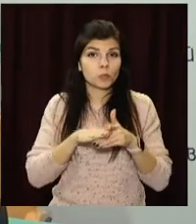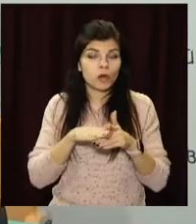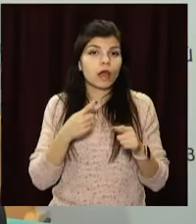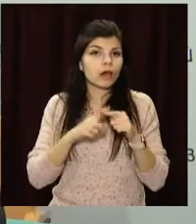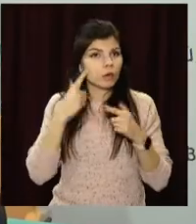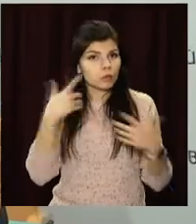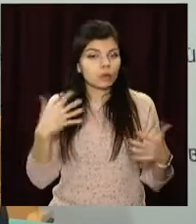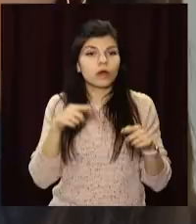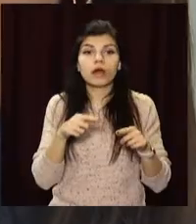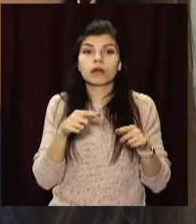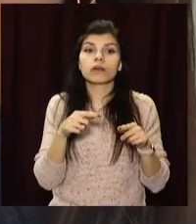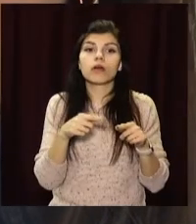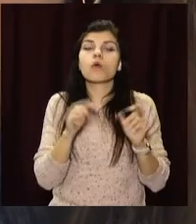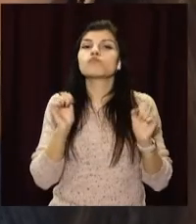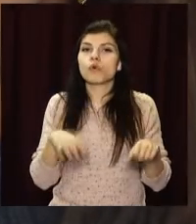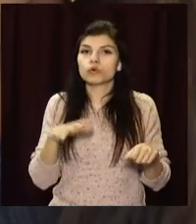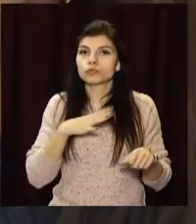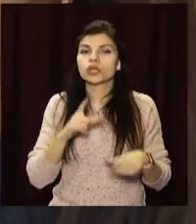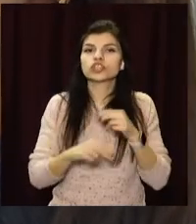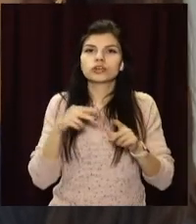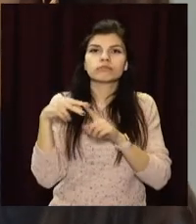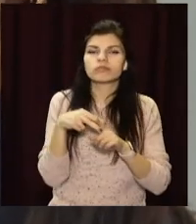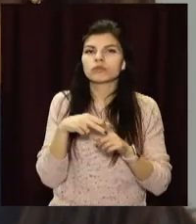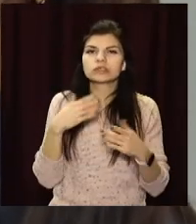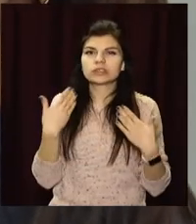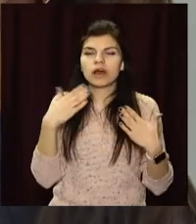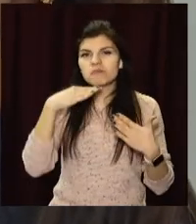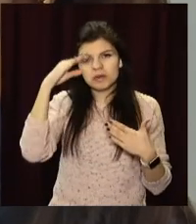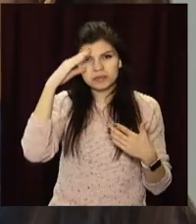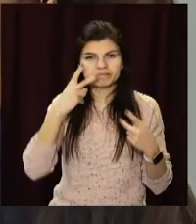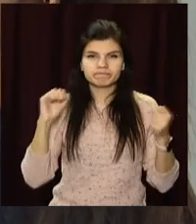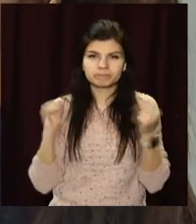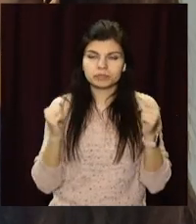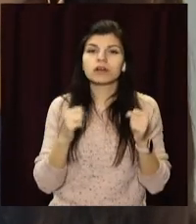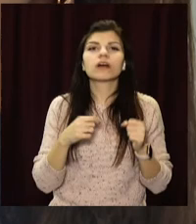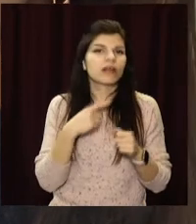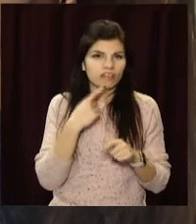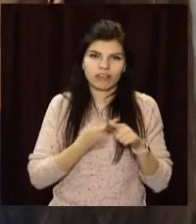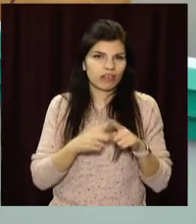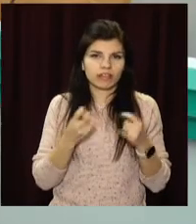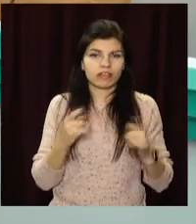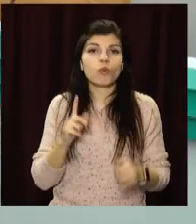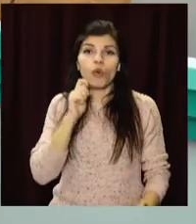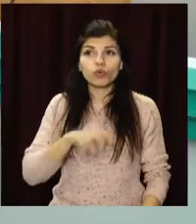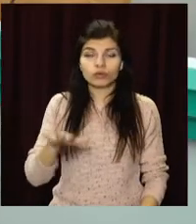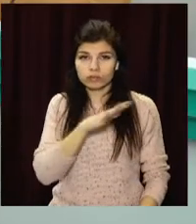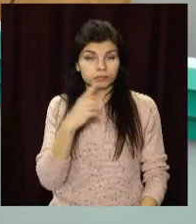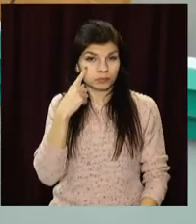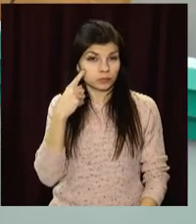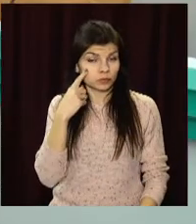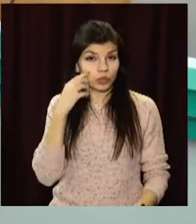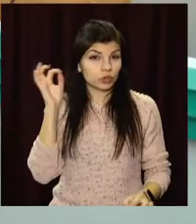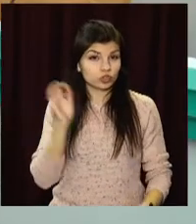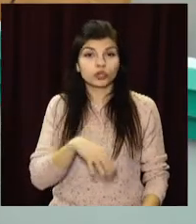батькові, зокрема на по матері, може виникнути через напружені стосунки з татом. І не дивно, що виникають такі потреби, адже в Україні нерідко